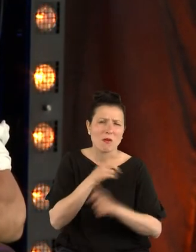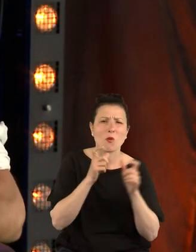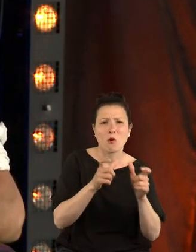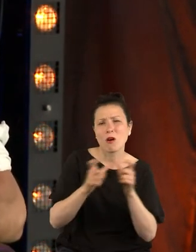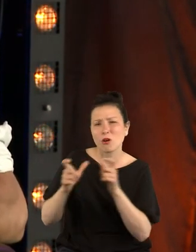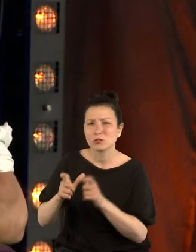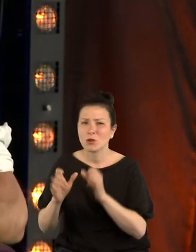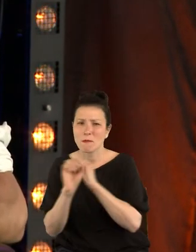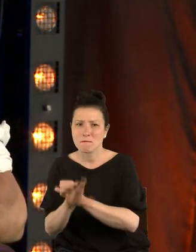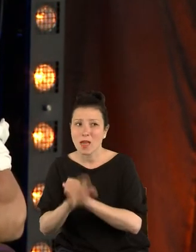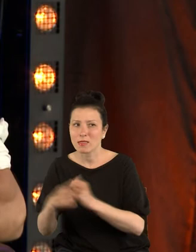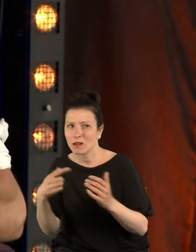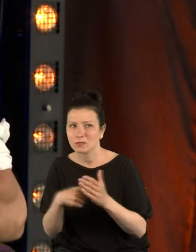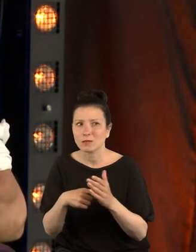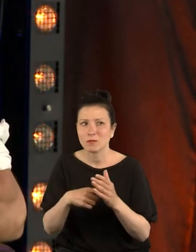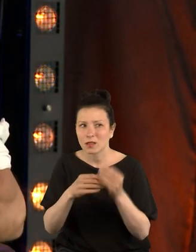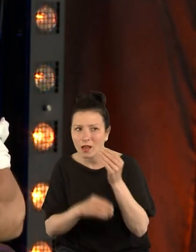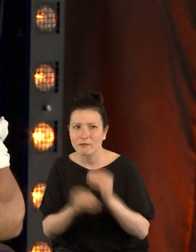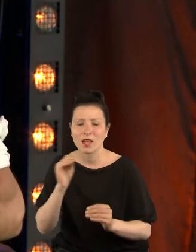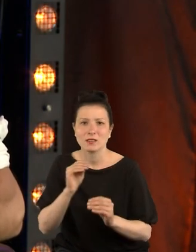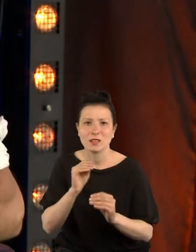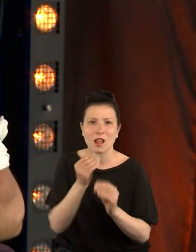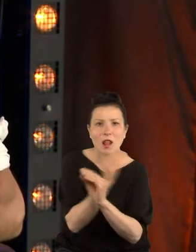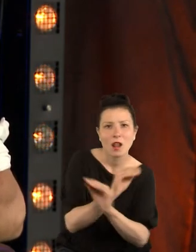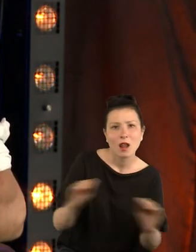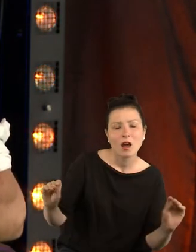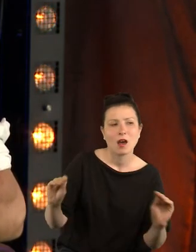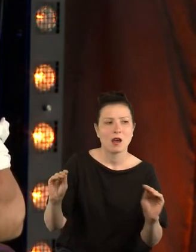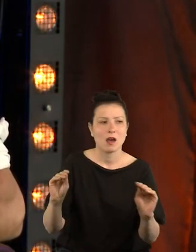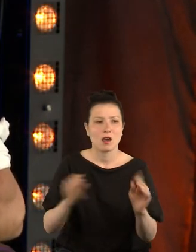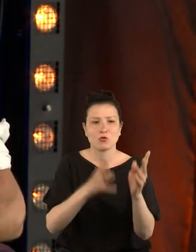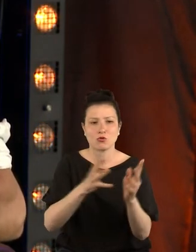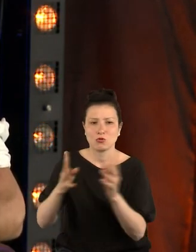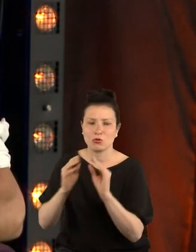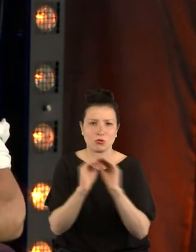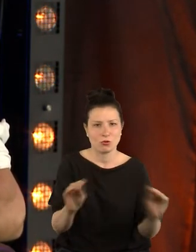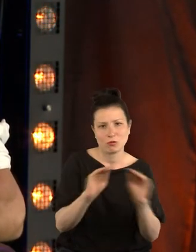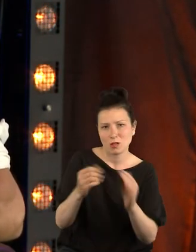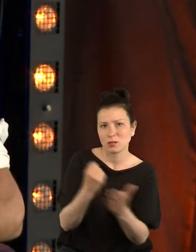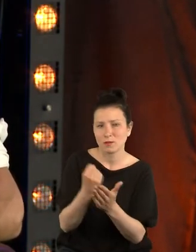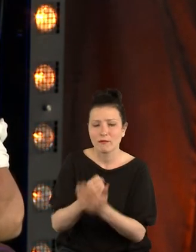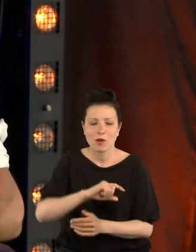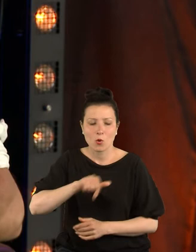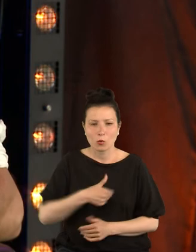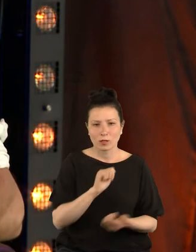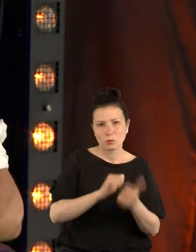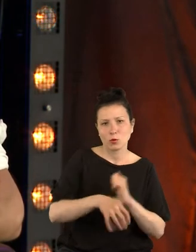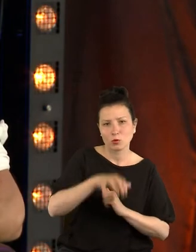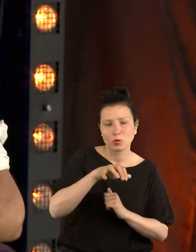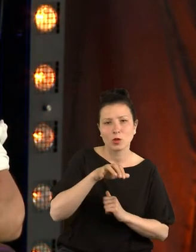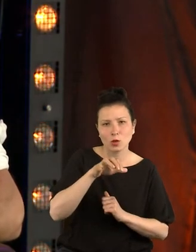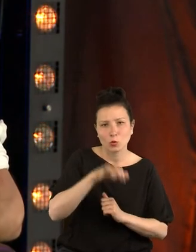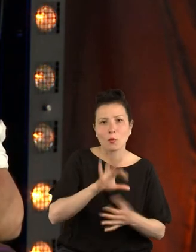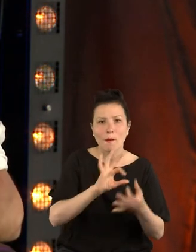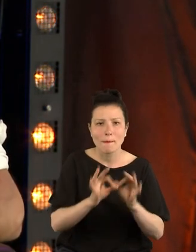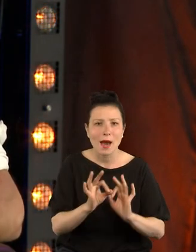były nastawione na to, żeby jak najwięcej mówić o tych sprawach i u nas w sporcie paralimpijskim wydaje mi się,